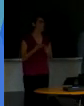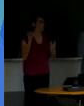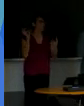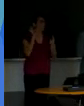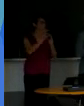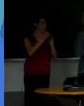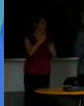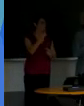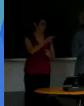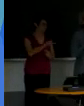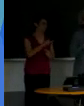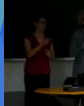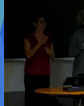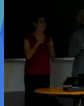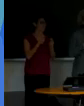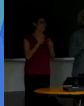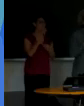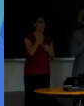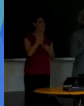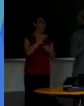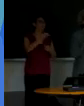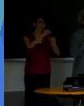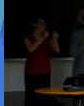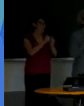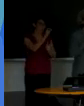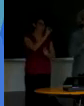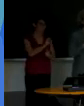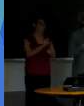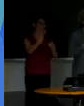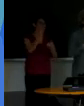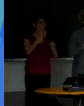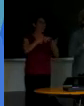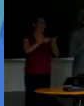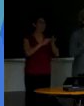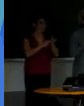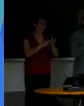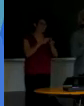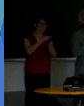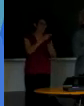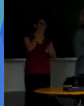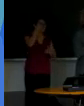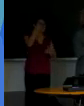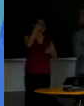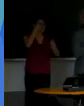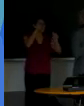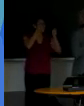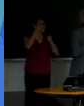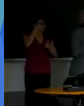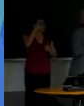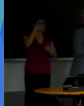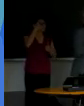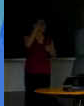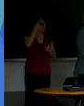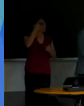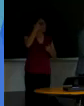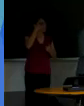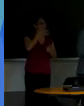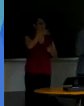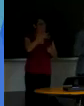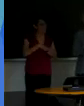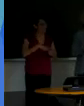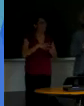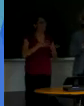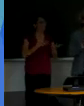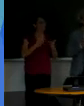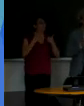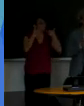diciamo, dicevo, qual è? Quello di formare un giovane ingegnere che poi abbia quella forma mentis che gli consentirà di dare un contributo fattivo alla